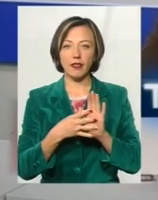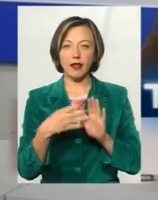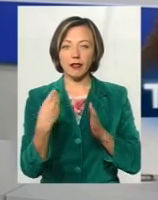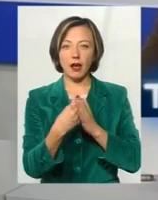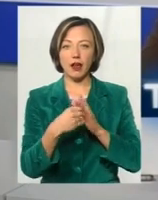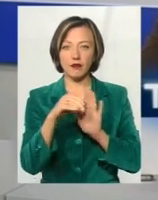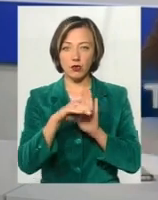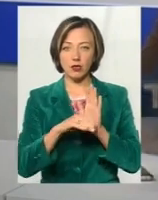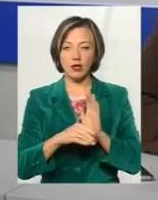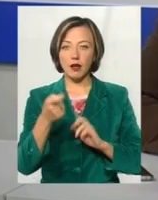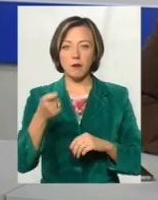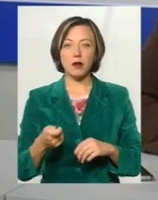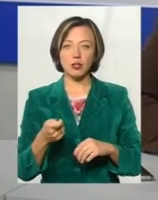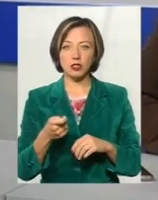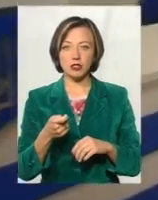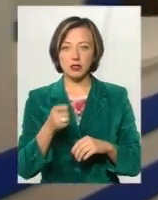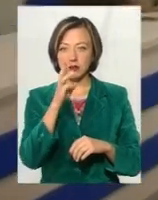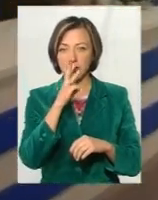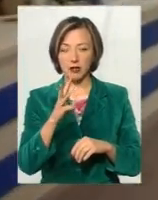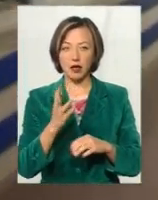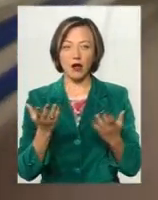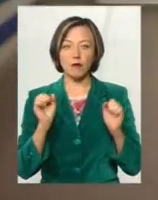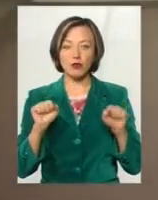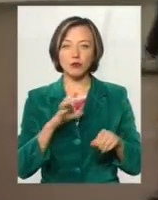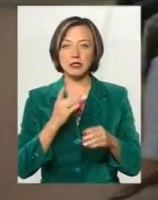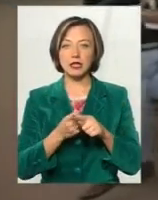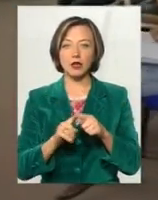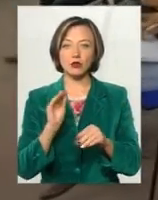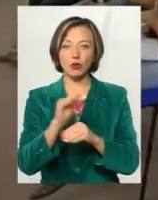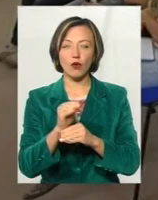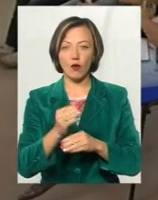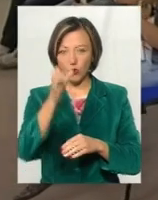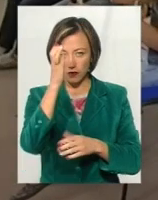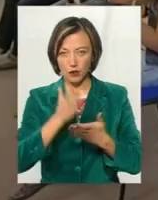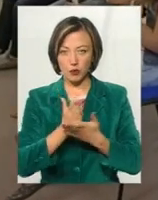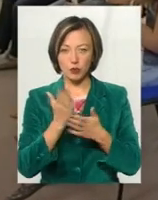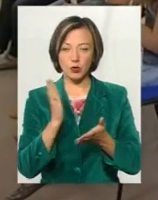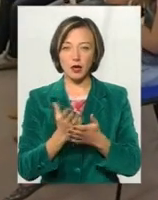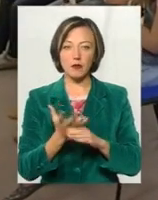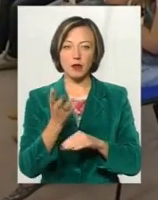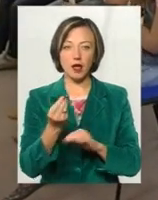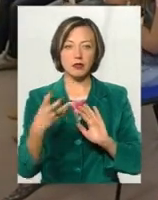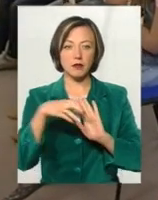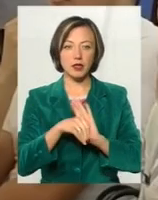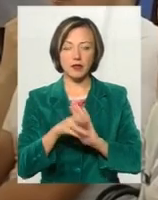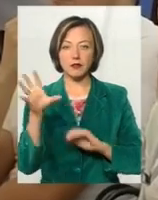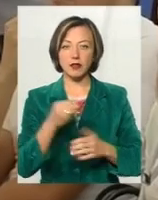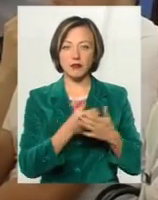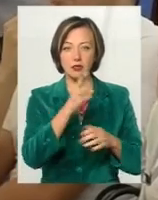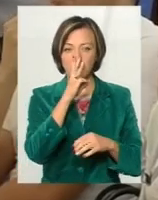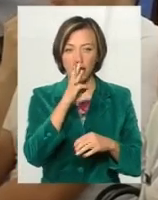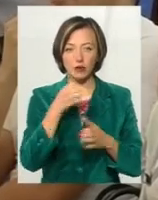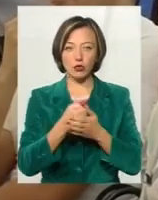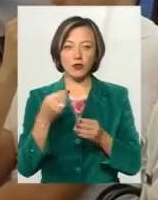найменша зарплатня педагогічна, яка може бути. Це додаткова освітня послуга, вона є платною. І в цю плату закладається все – від зарплати